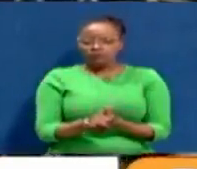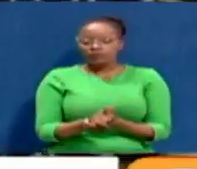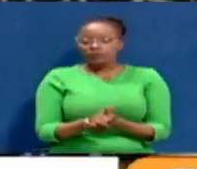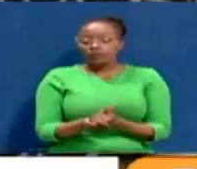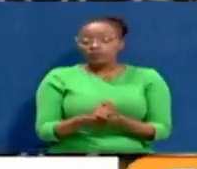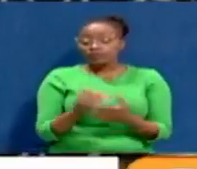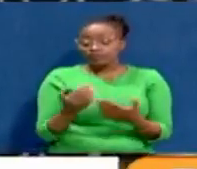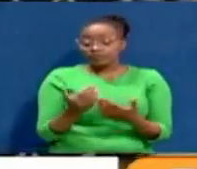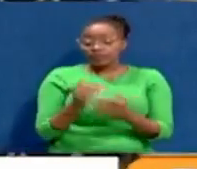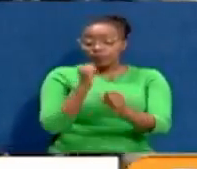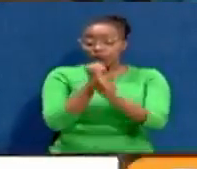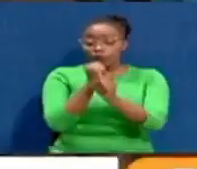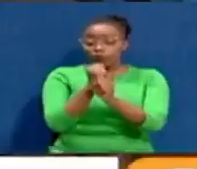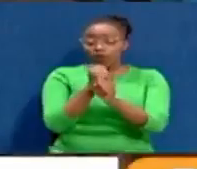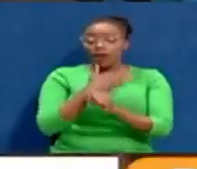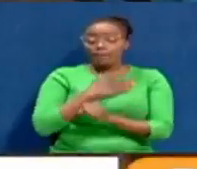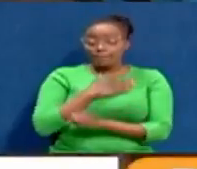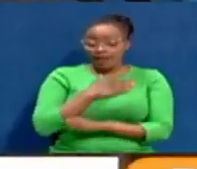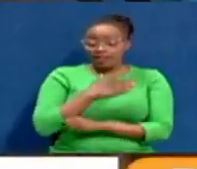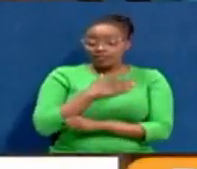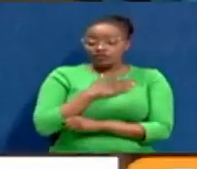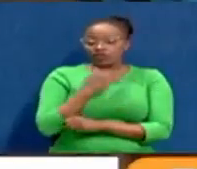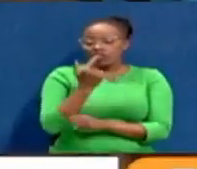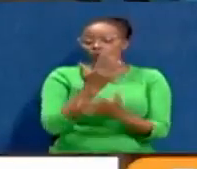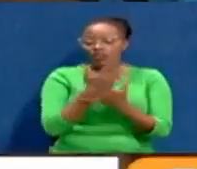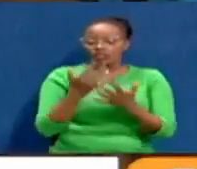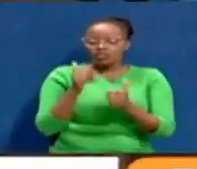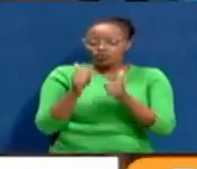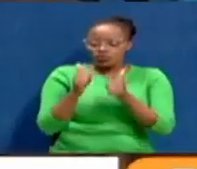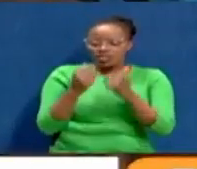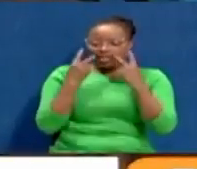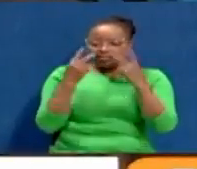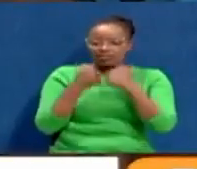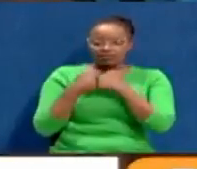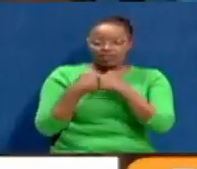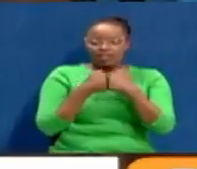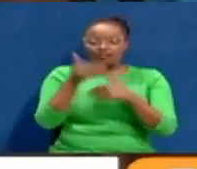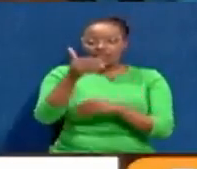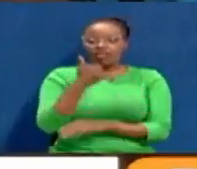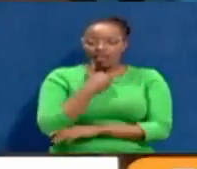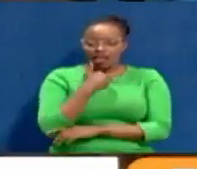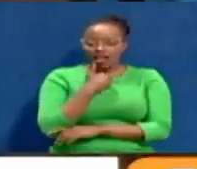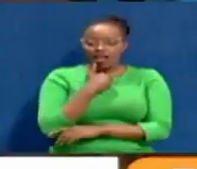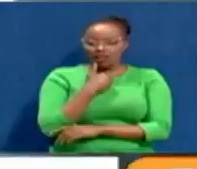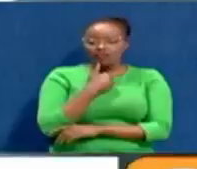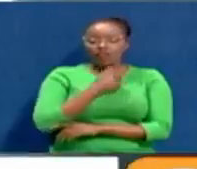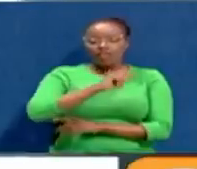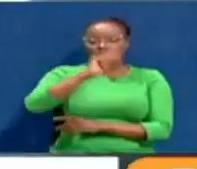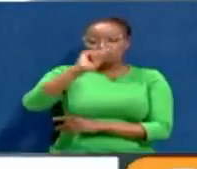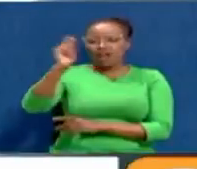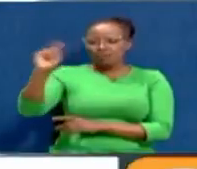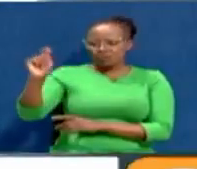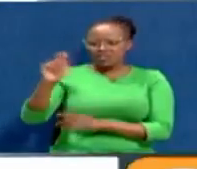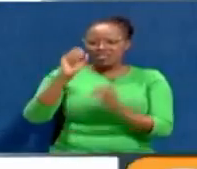air. Katika kazi yangu lina ambalo ningeona kama ni changamoto wakati mwingine, kuna blackboard. Kwa